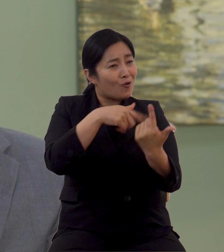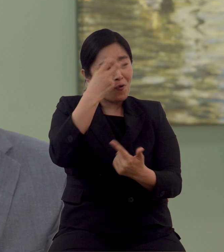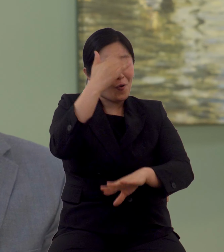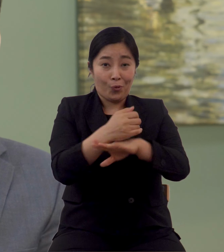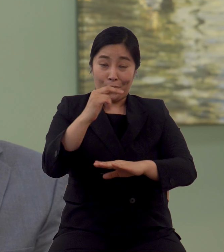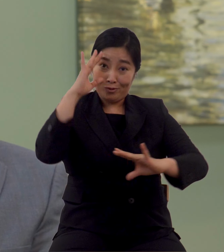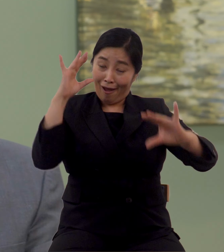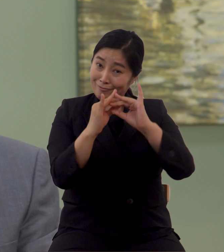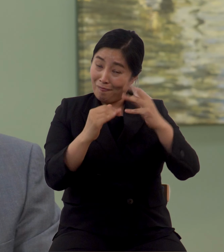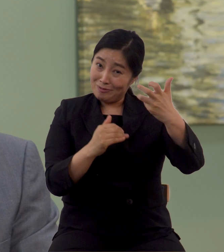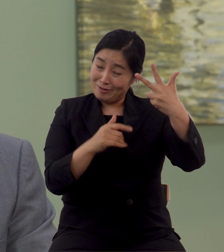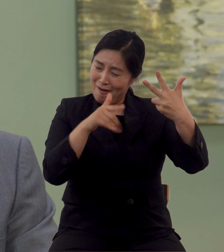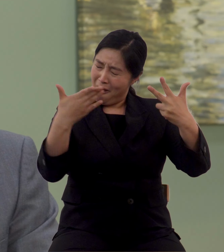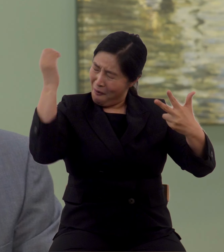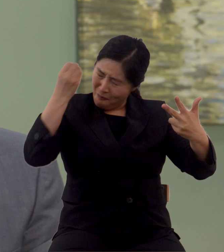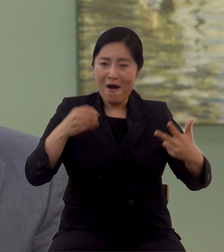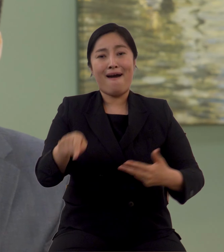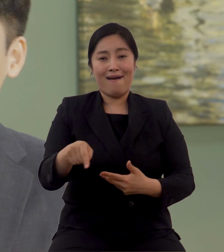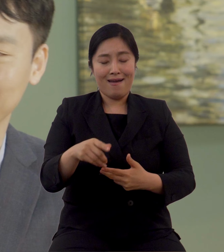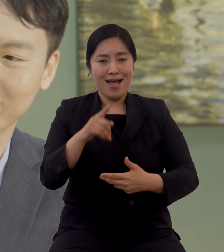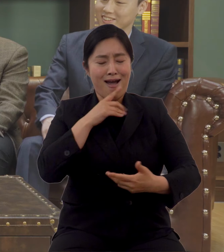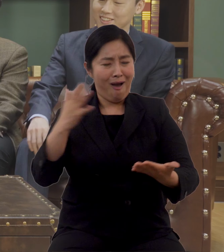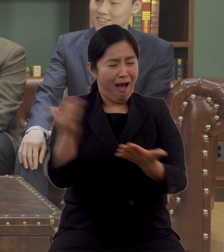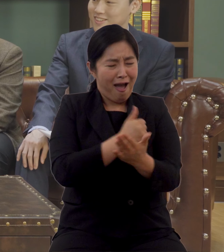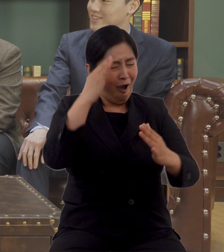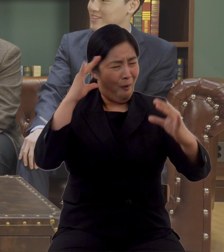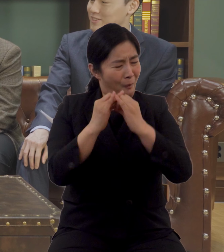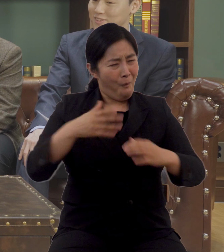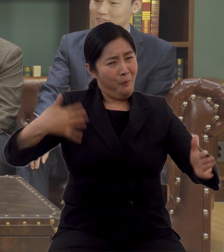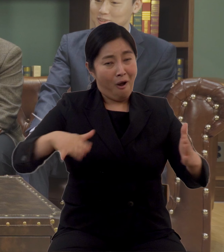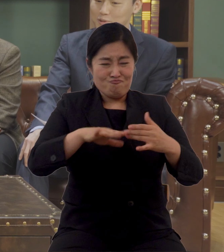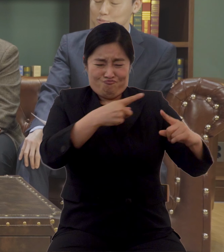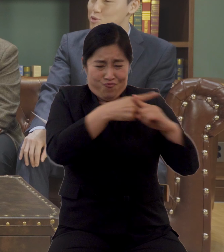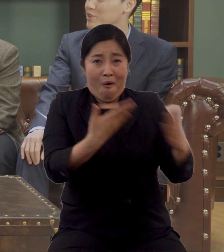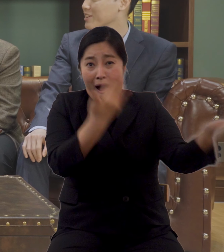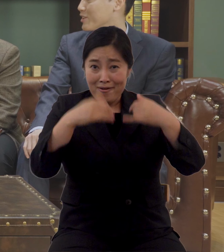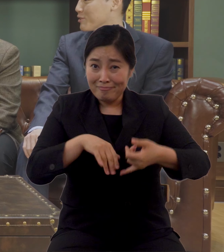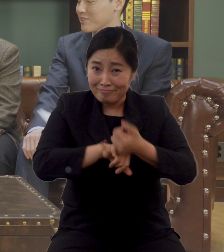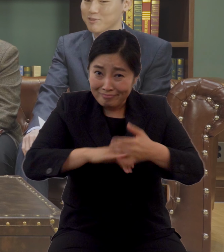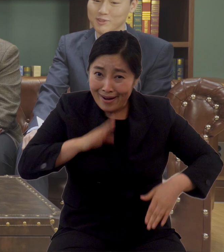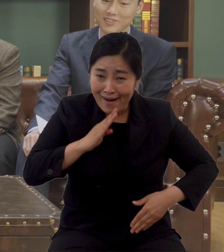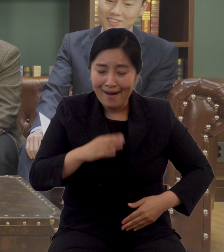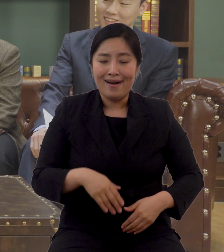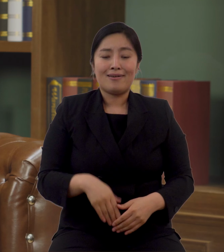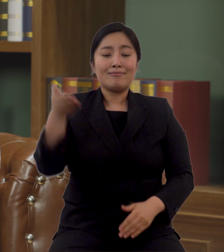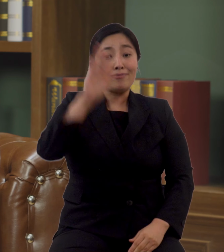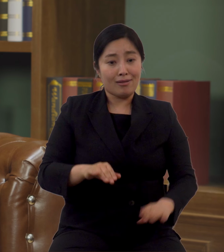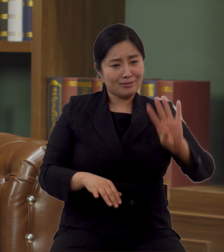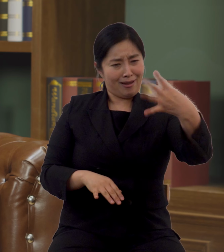우리 여론조사를 해도 그렇게 찬성이 나오기는 굉장히 어려울 것 같은데. 그러죠. 압도적이죠. 네. 무조건 해야겠네요.